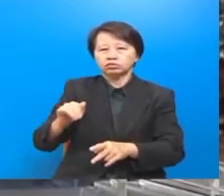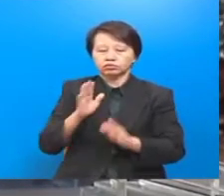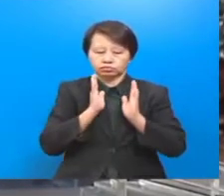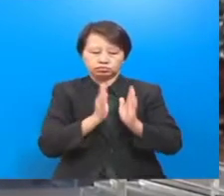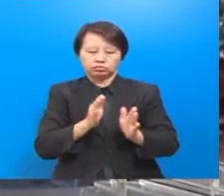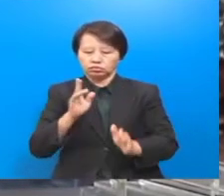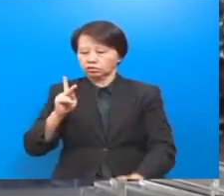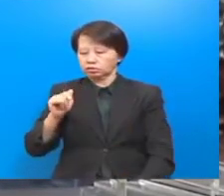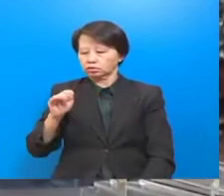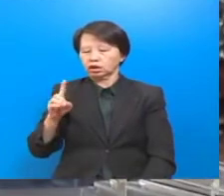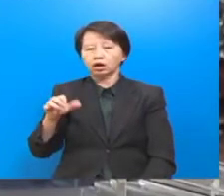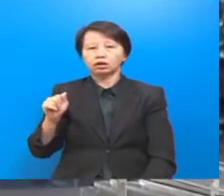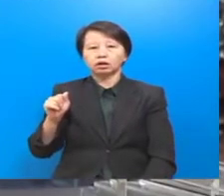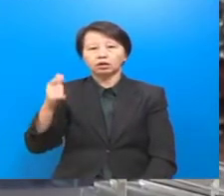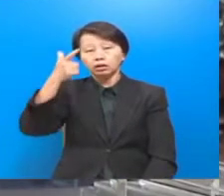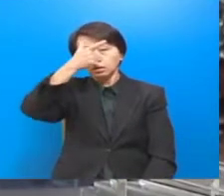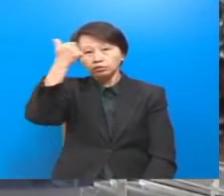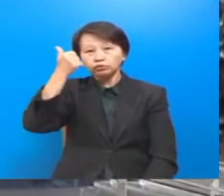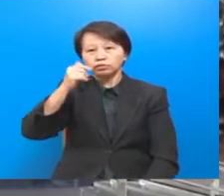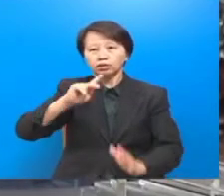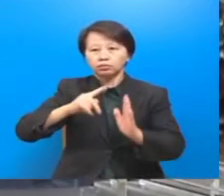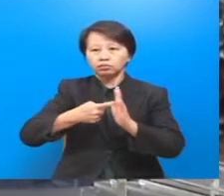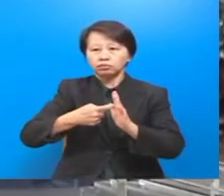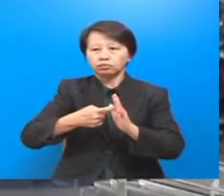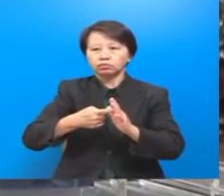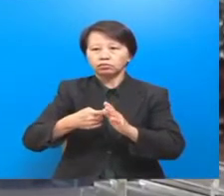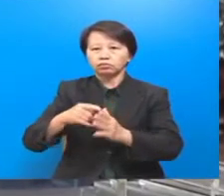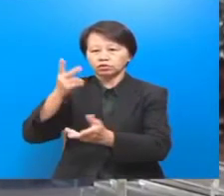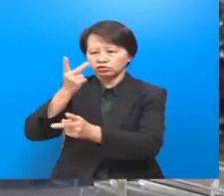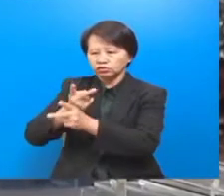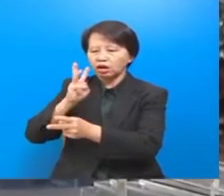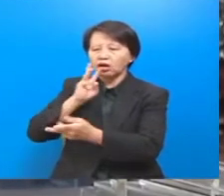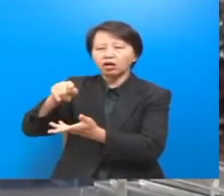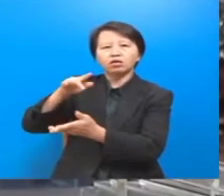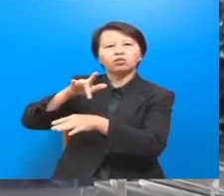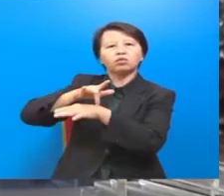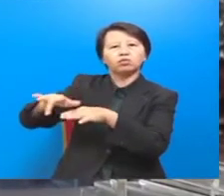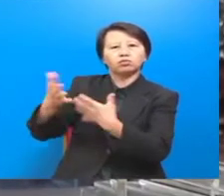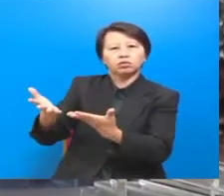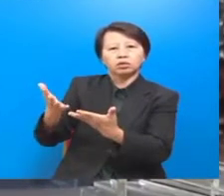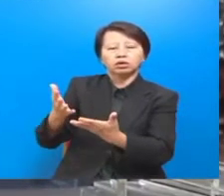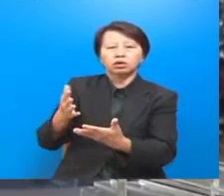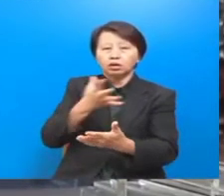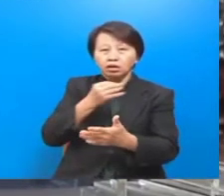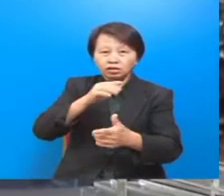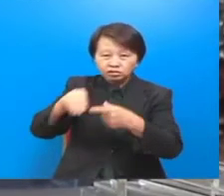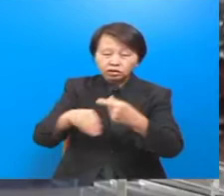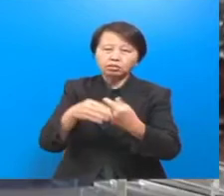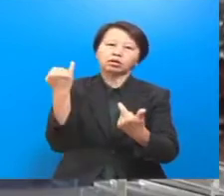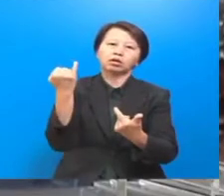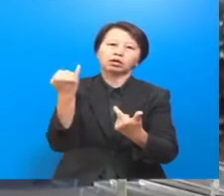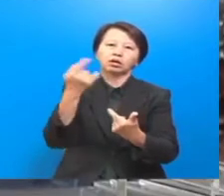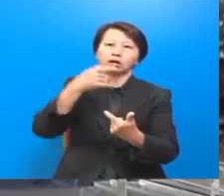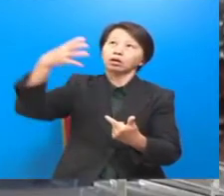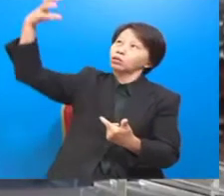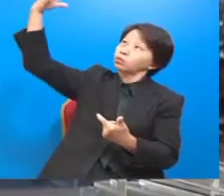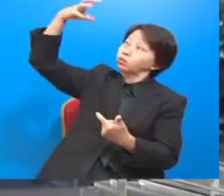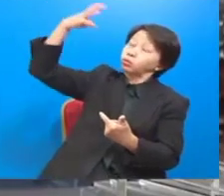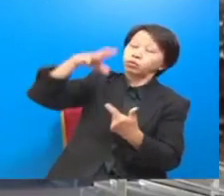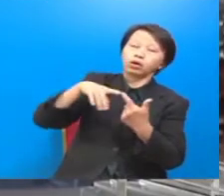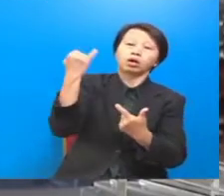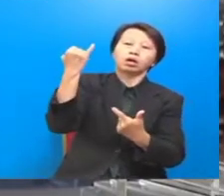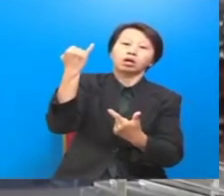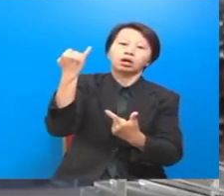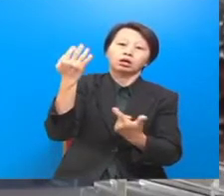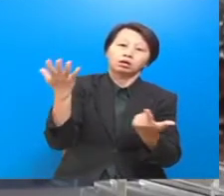kadang ini berpunca daripada kepencet erizal yang kosong terdampar ini diburu kan lagi semacam sing kemarau dimana cuaca